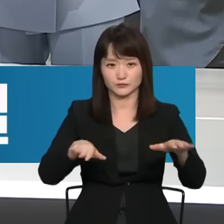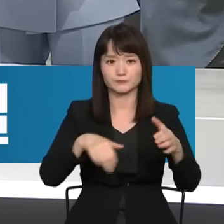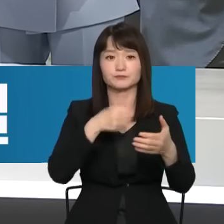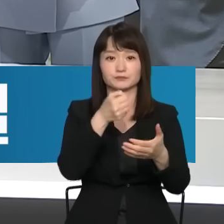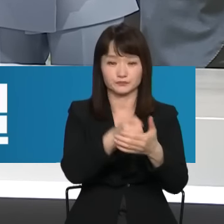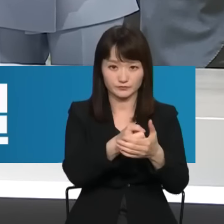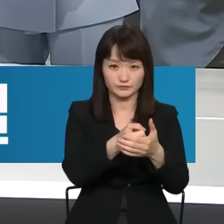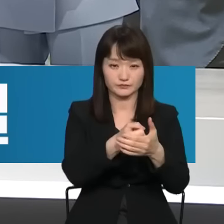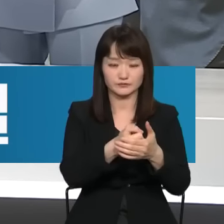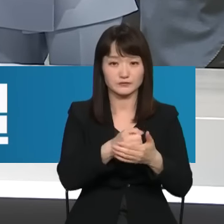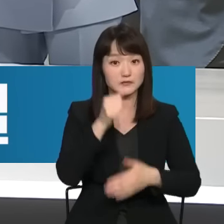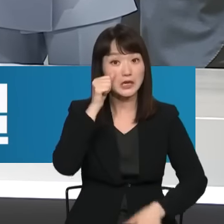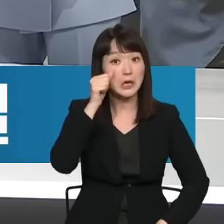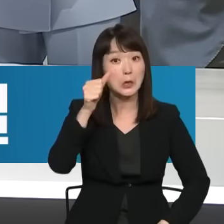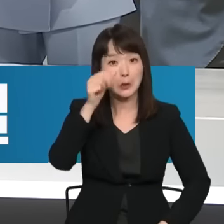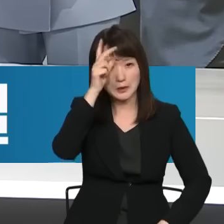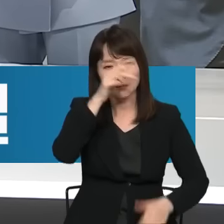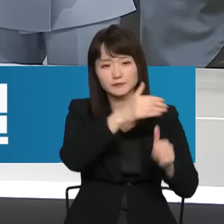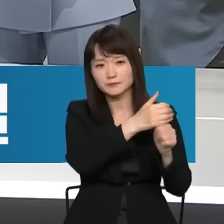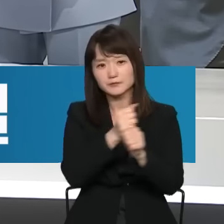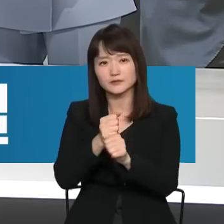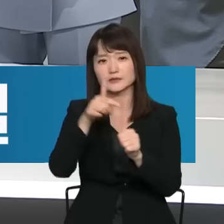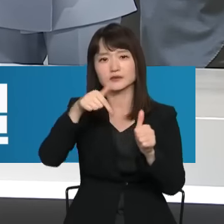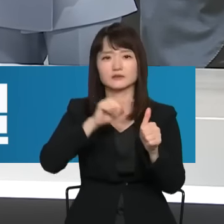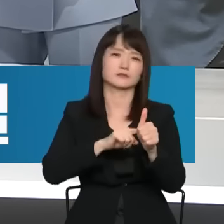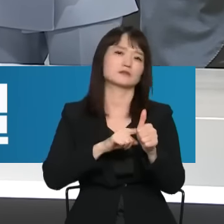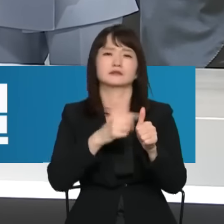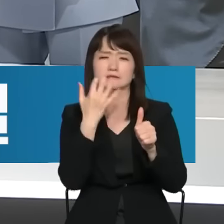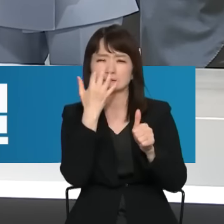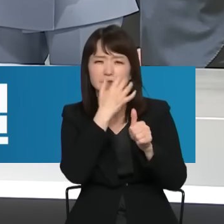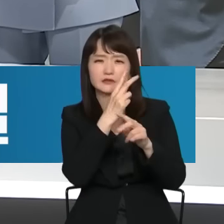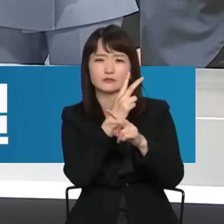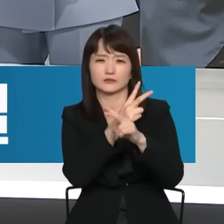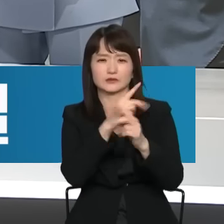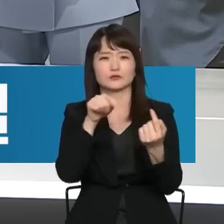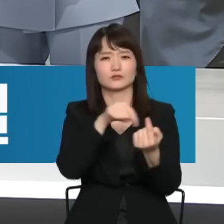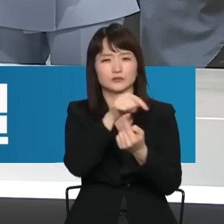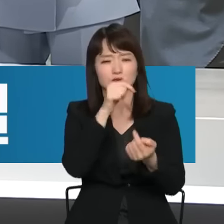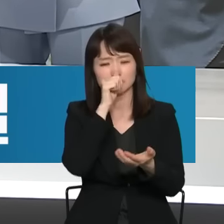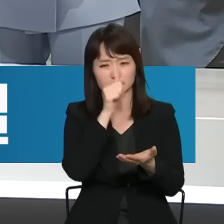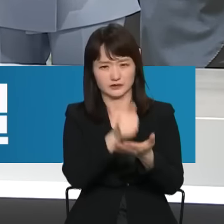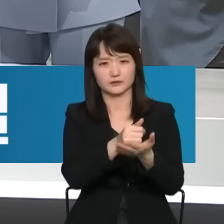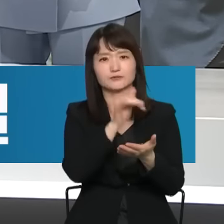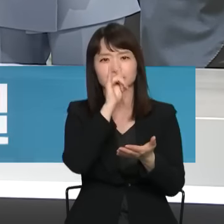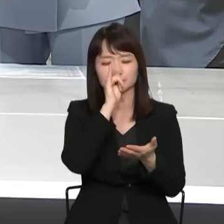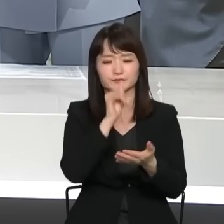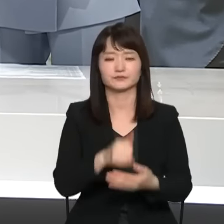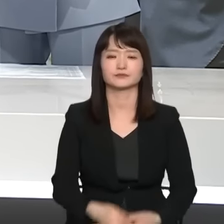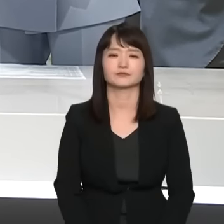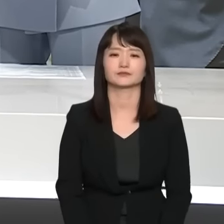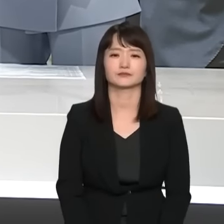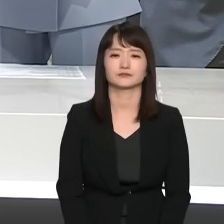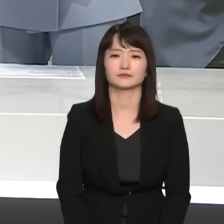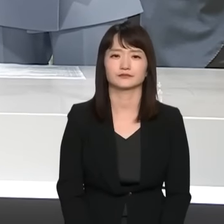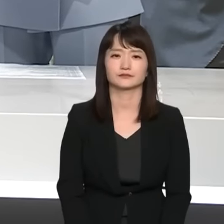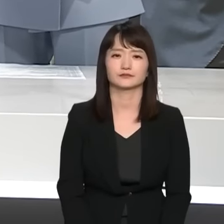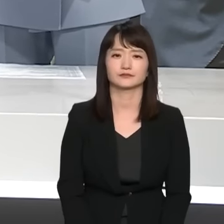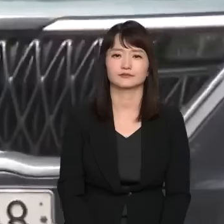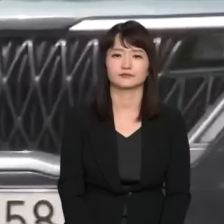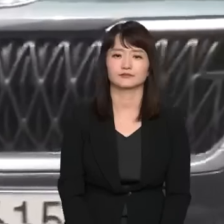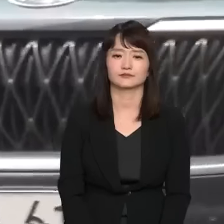결정됩니다. 다섯 달 만에 경찰에 붙잡힌 강 씨는 음란물 사이트를 운영한 혐의도 받고 있습니다. 박병현 기자입니다.